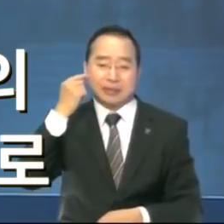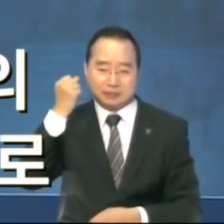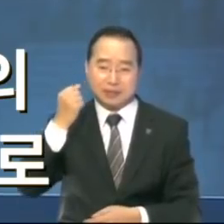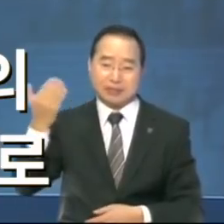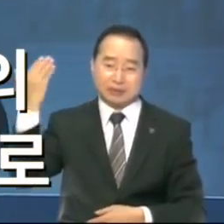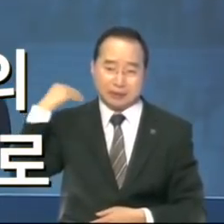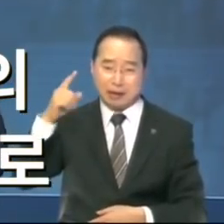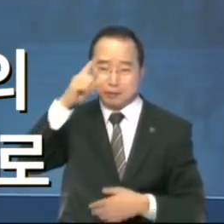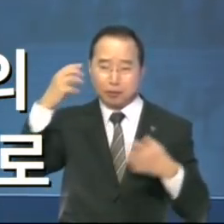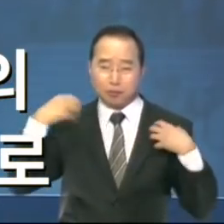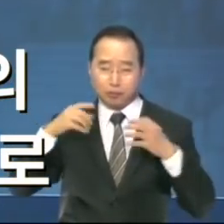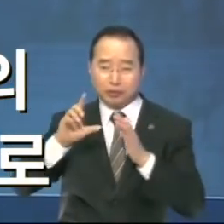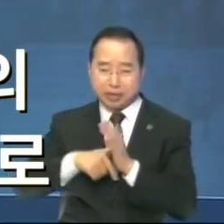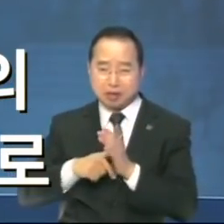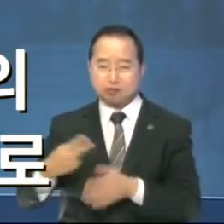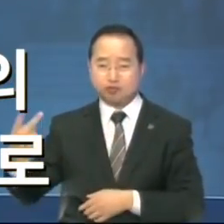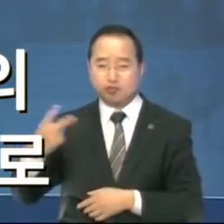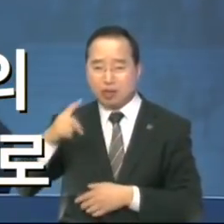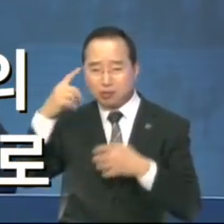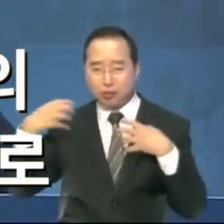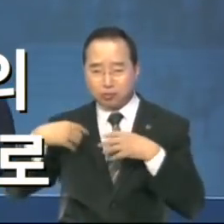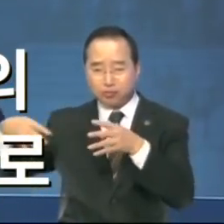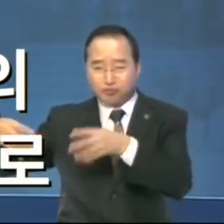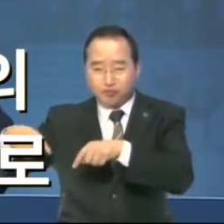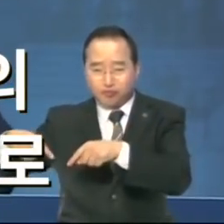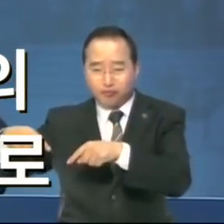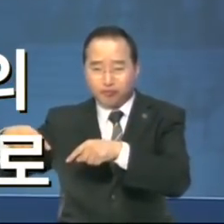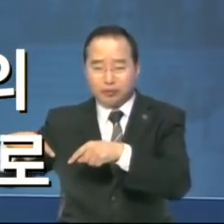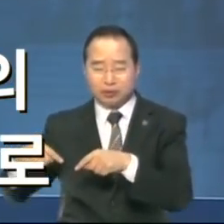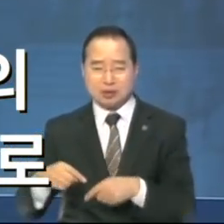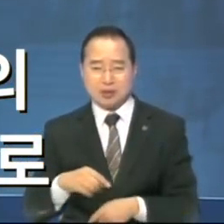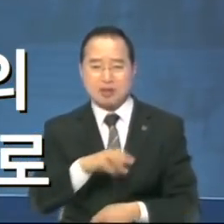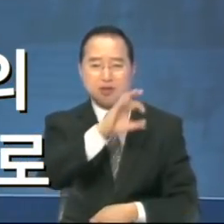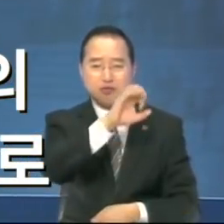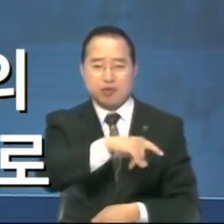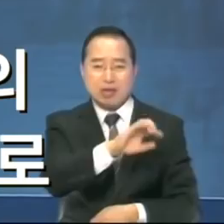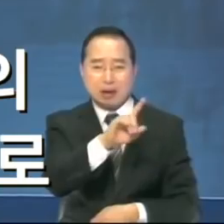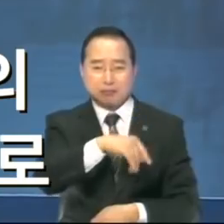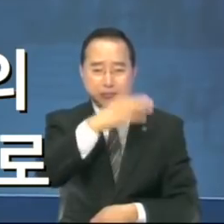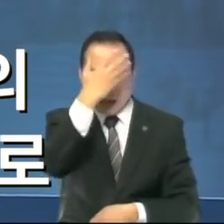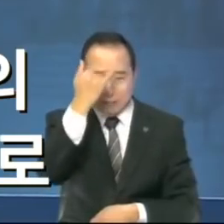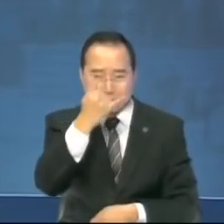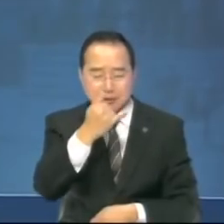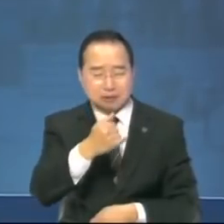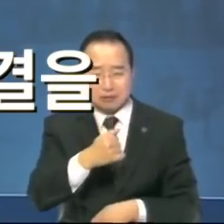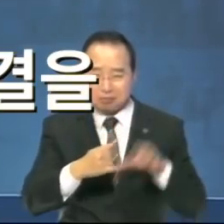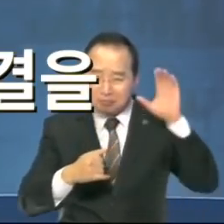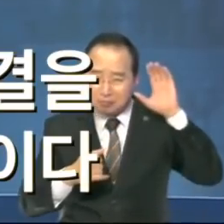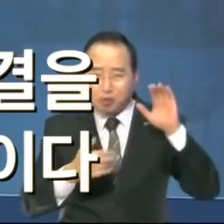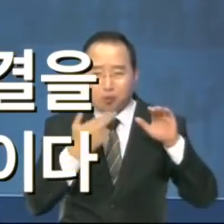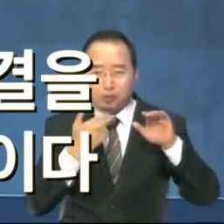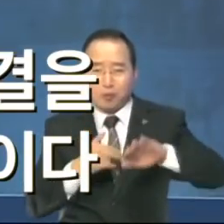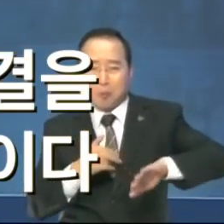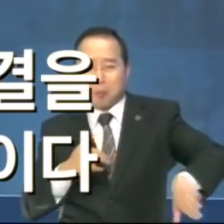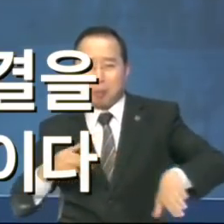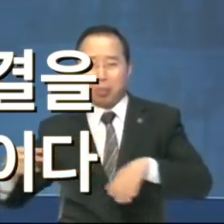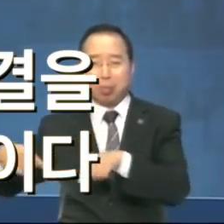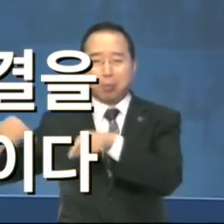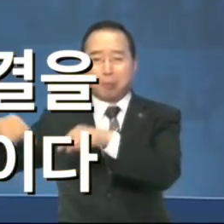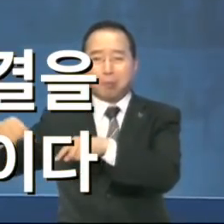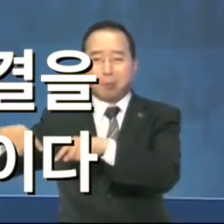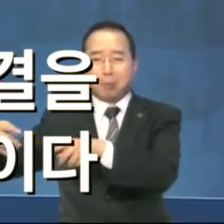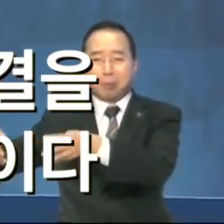정부에서 양 정부가 그런 식으로 서로의 요구 조건을 주고받는 방식으로 피해자들을 배제한